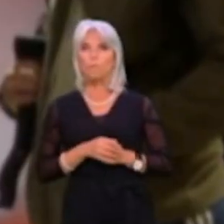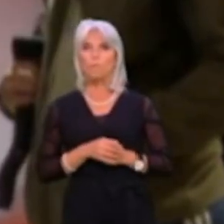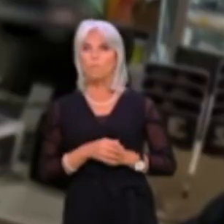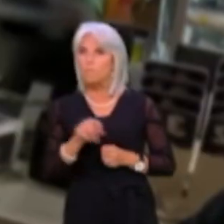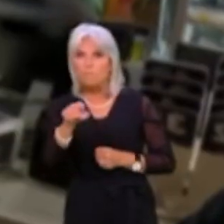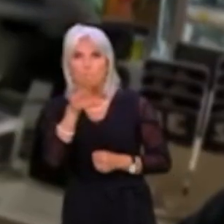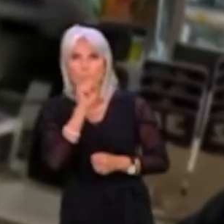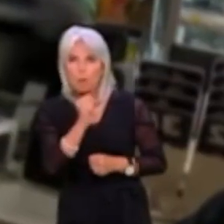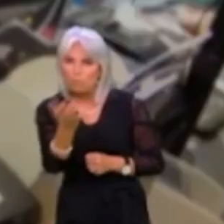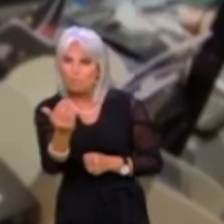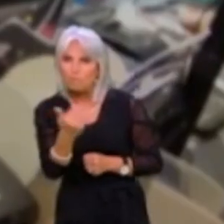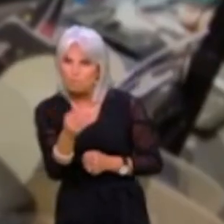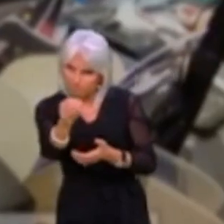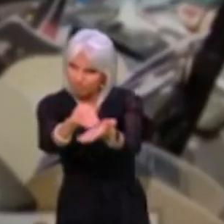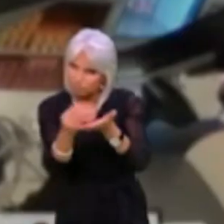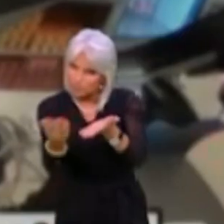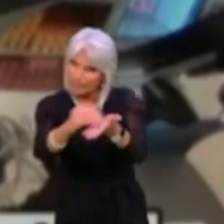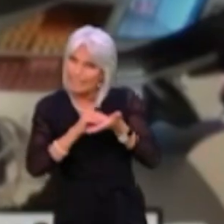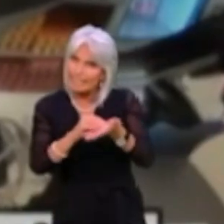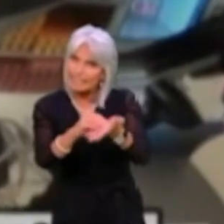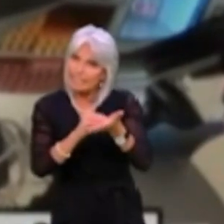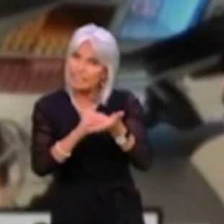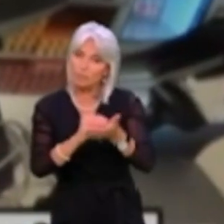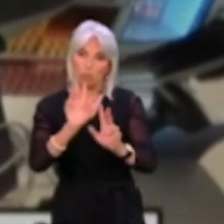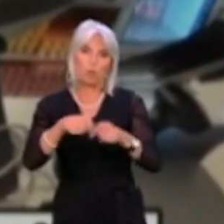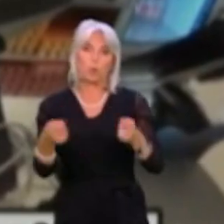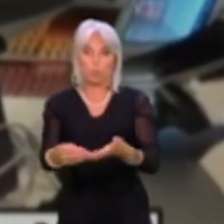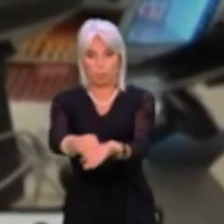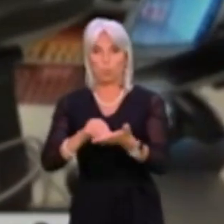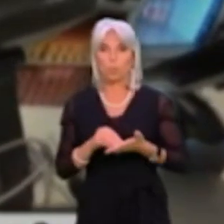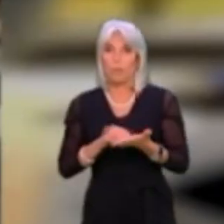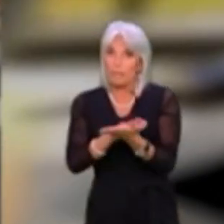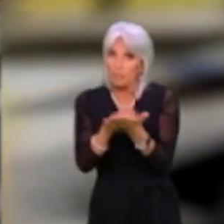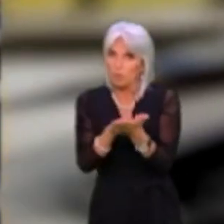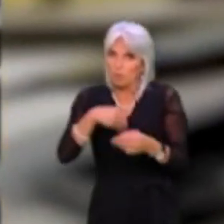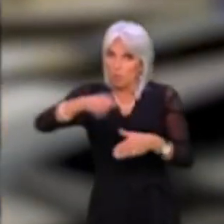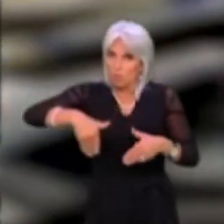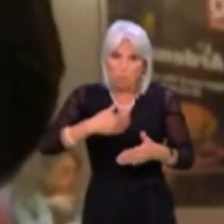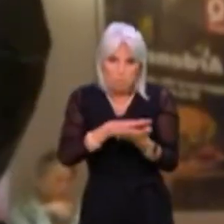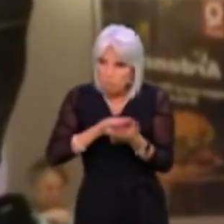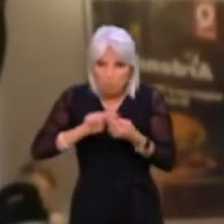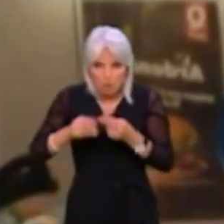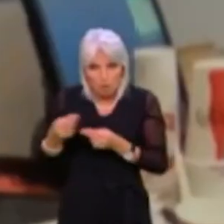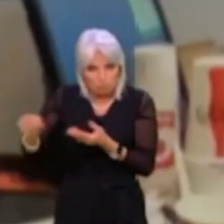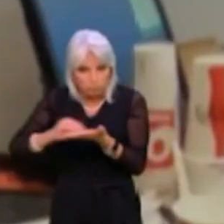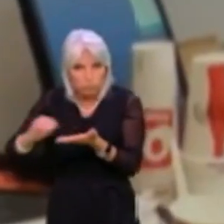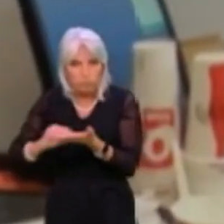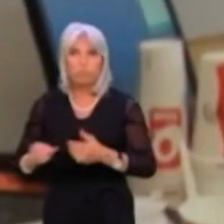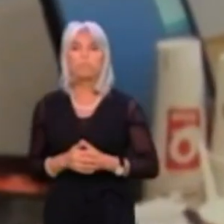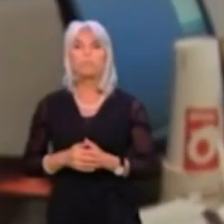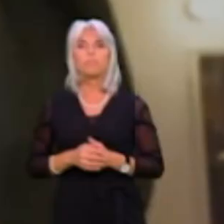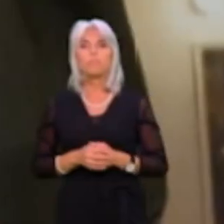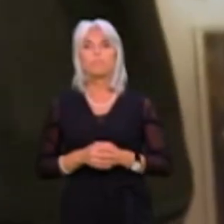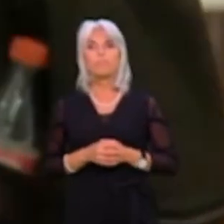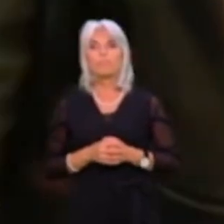pas compris. Vous pourrez écrire ou... Ah oui, bien sûr. Désolé, hein, je vais pas vous retarder. Non, il n'y a pas de souci, monsieur. Monsieur, j'ai pas 30